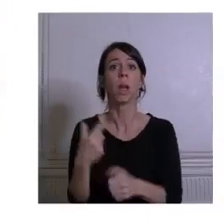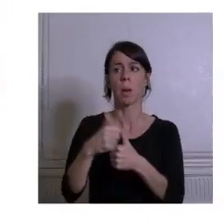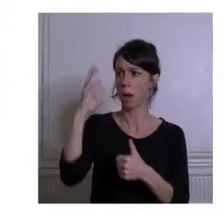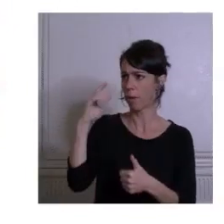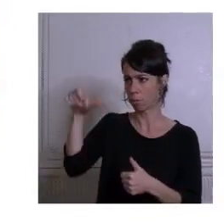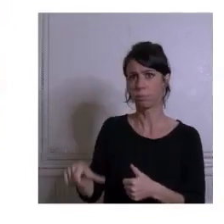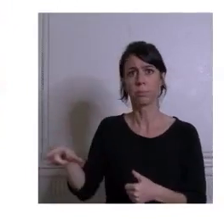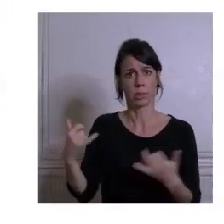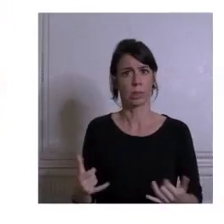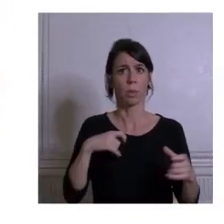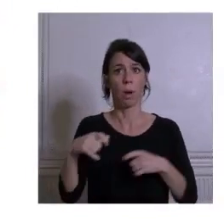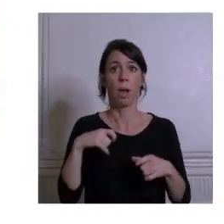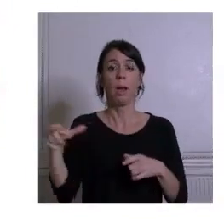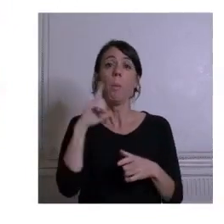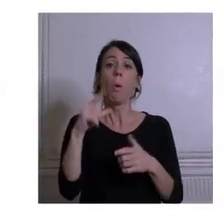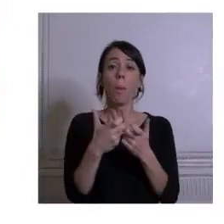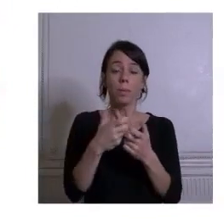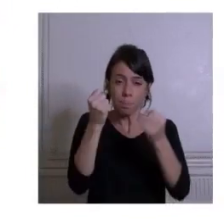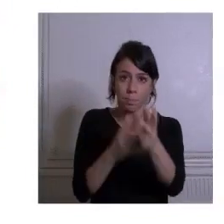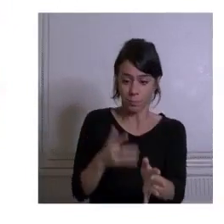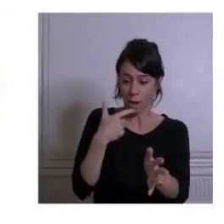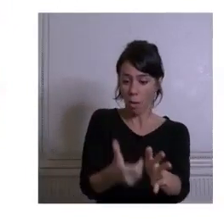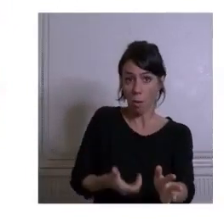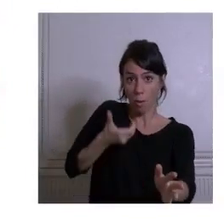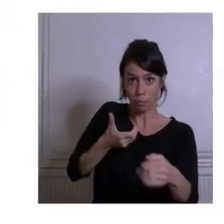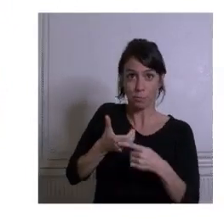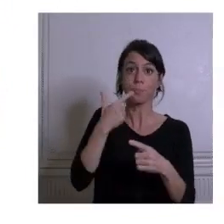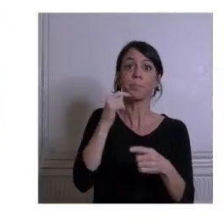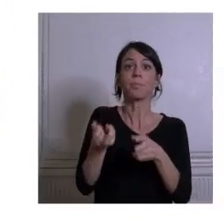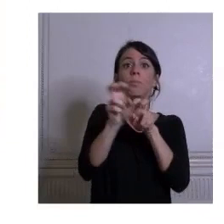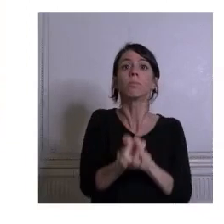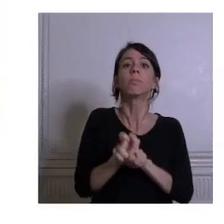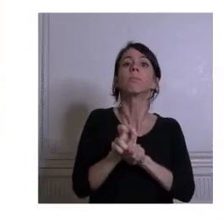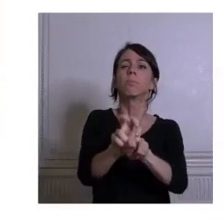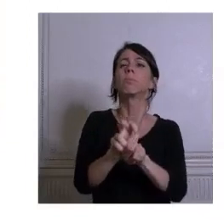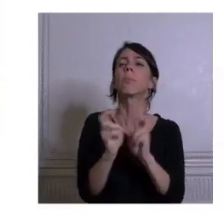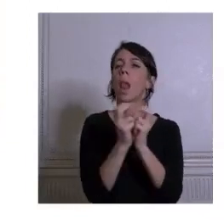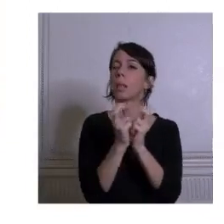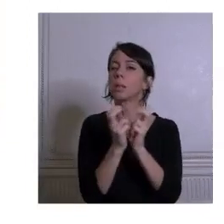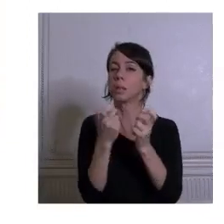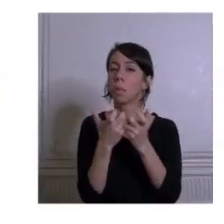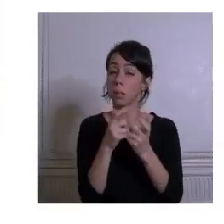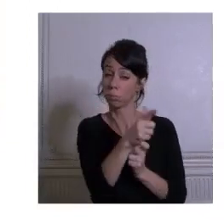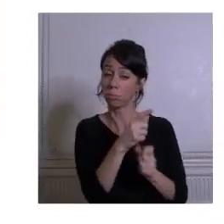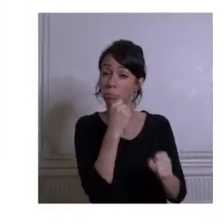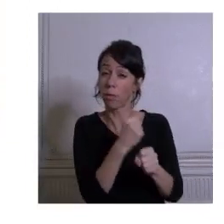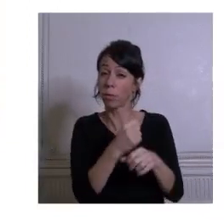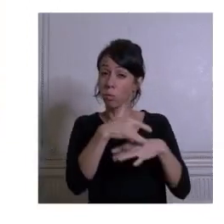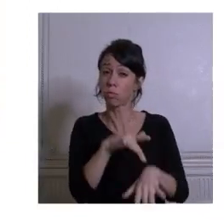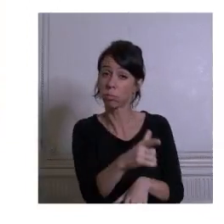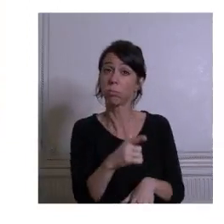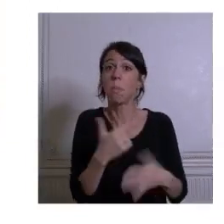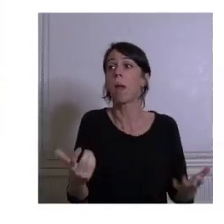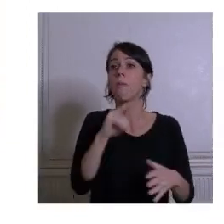avions voté il y a quelques mois, puisque nous renouvelons pour un an les conventions que nous avons signées avec Cycle et Manivelle